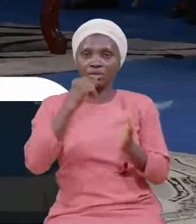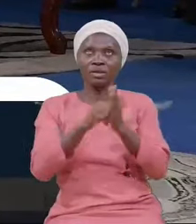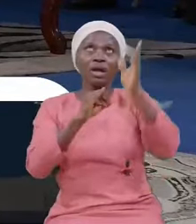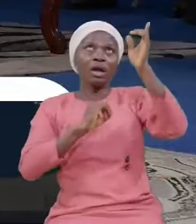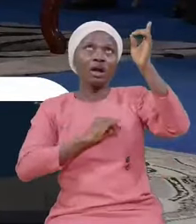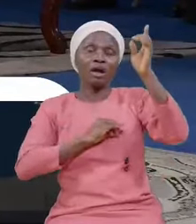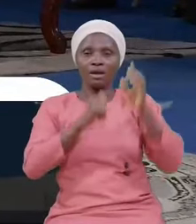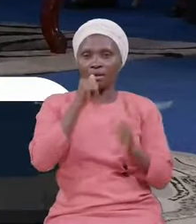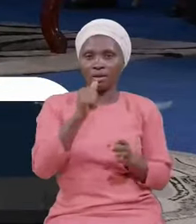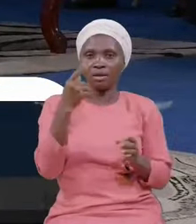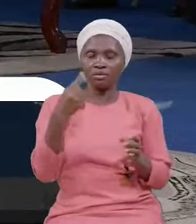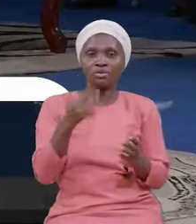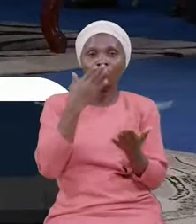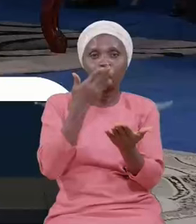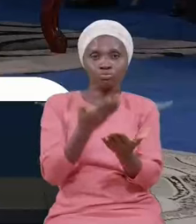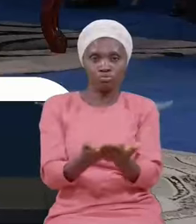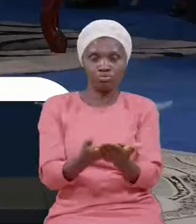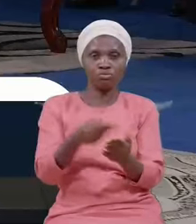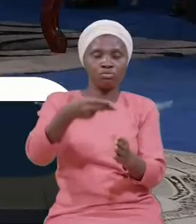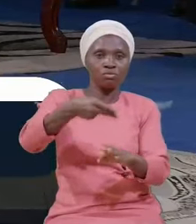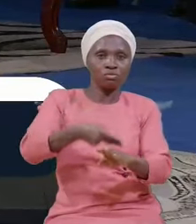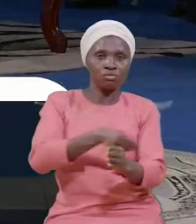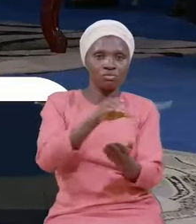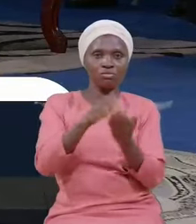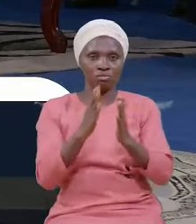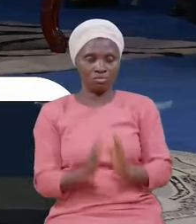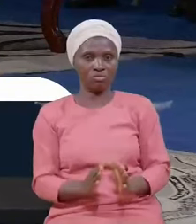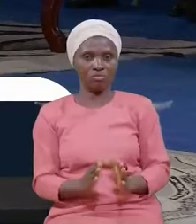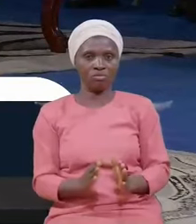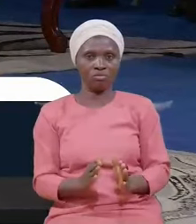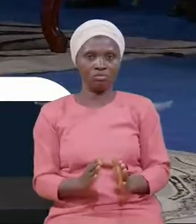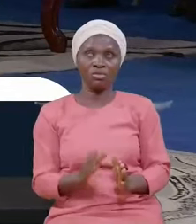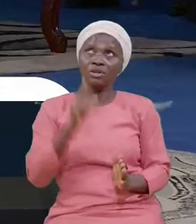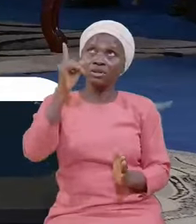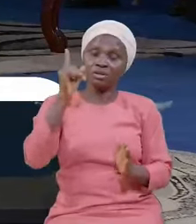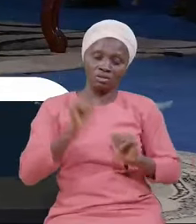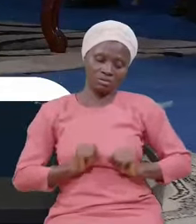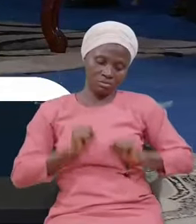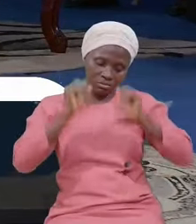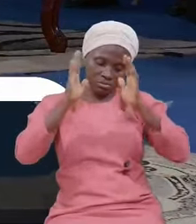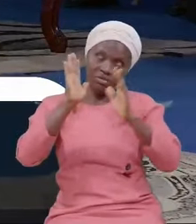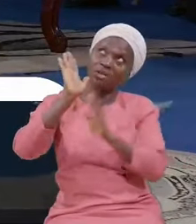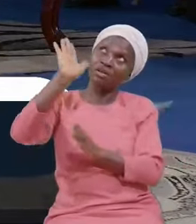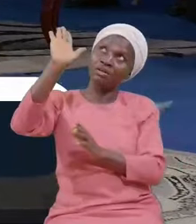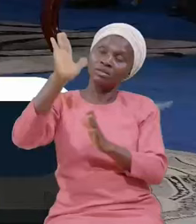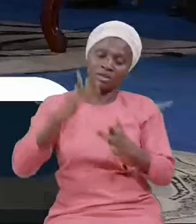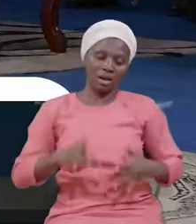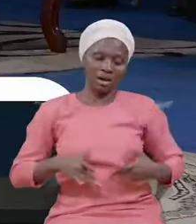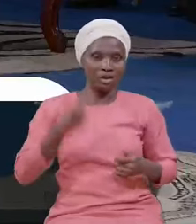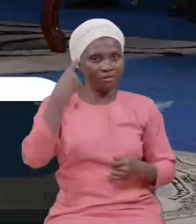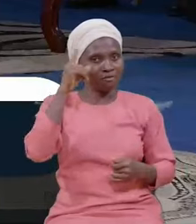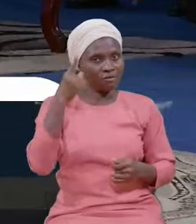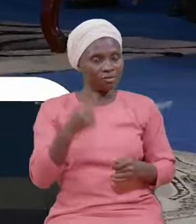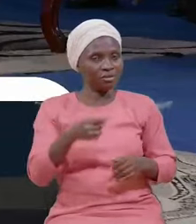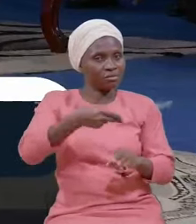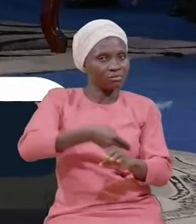suis. Il y a personne d'autre. Je suis le bon berger. Le bon berger donne sa